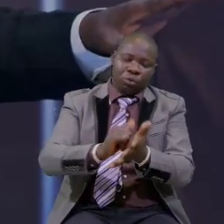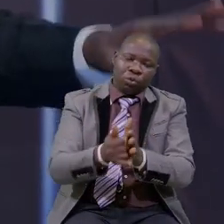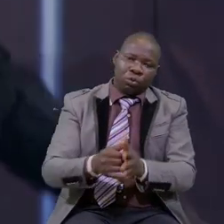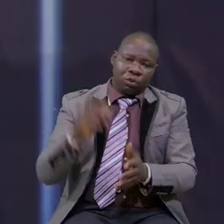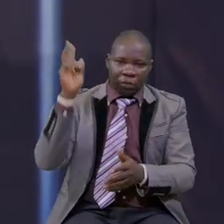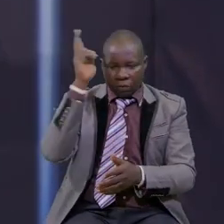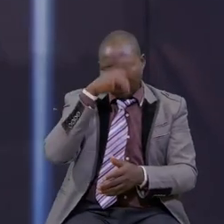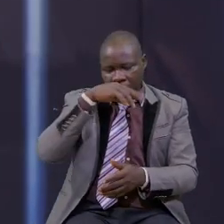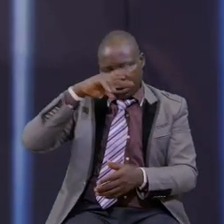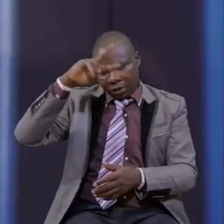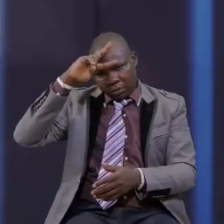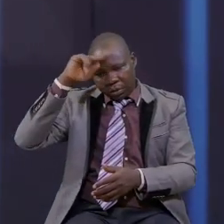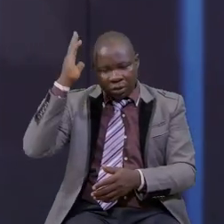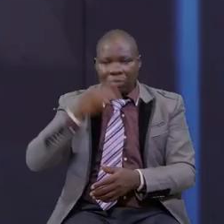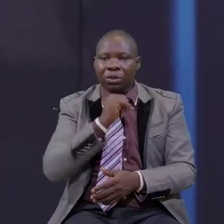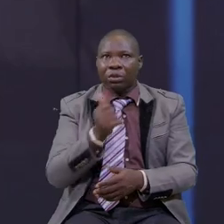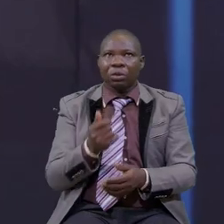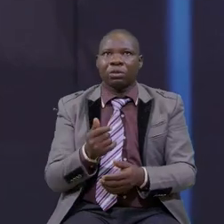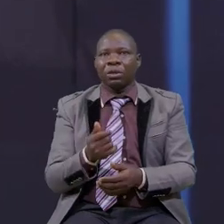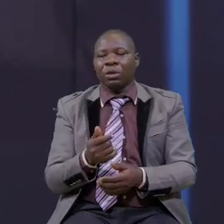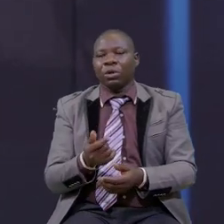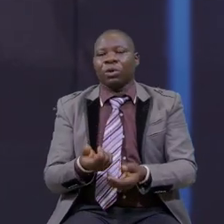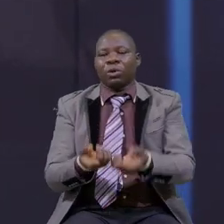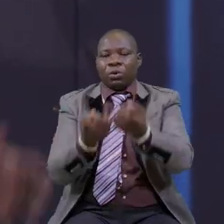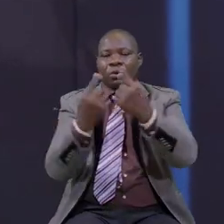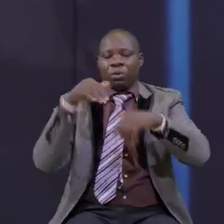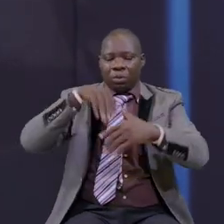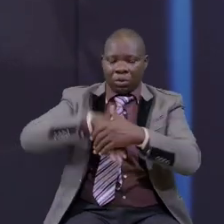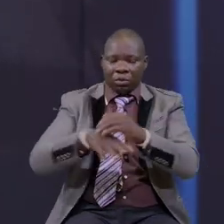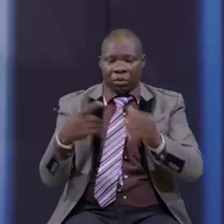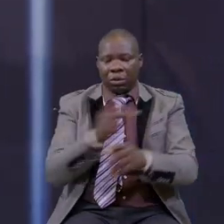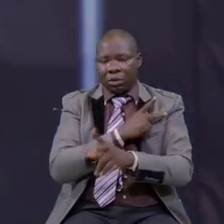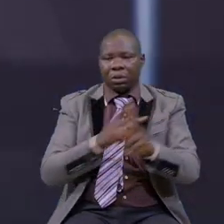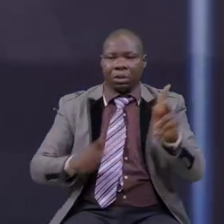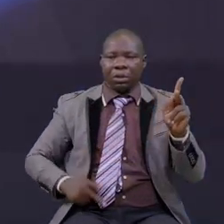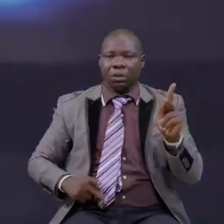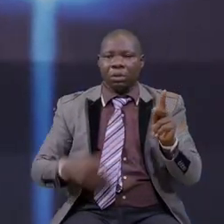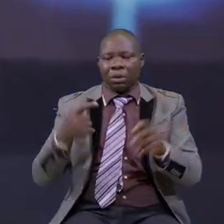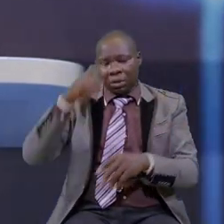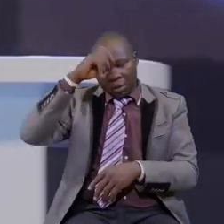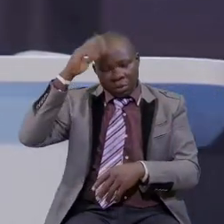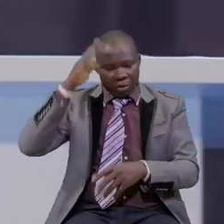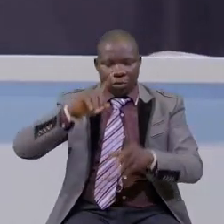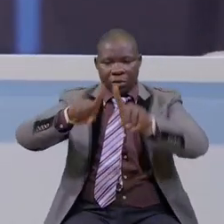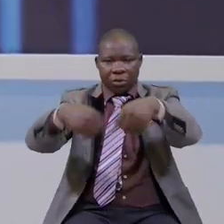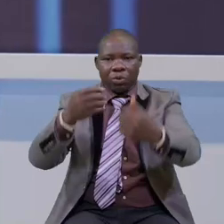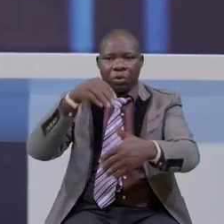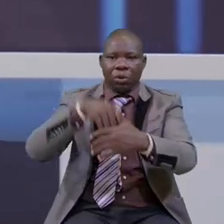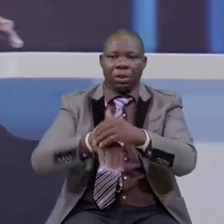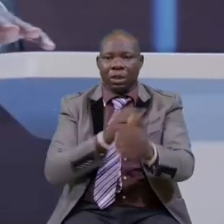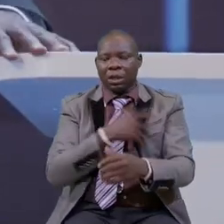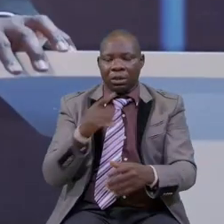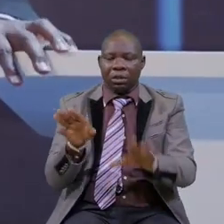ces vierges insensées n'iront pas dans le royaume. Les sages entreront et